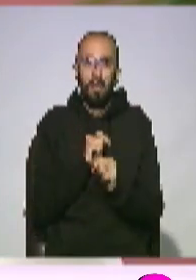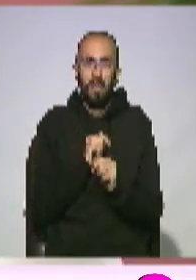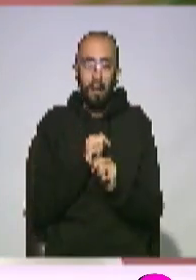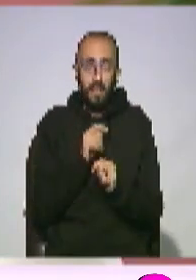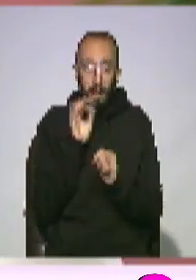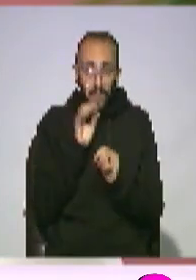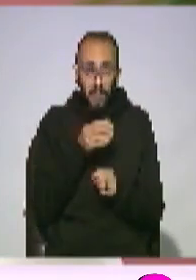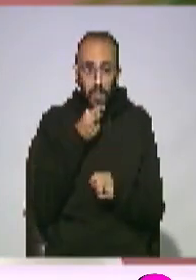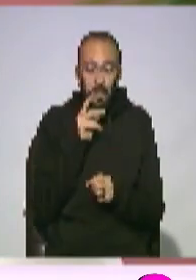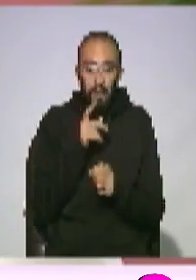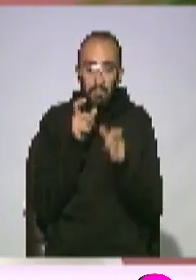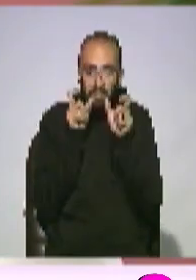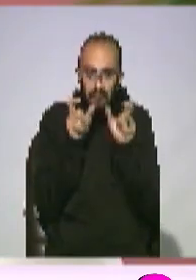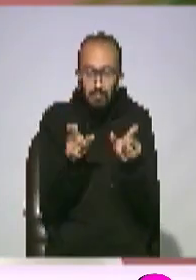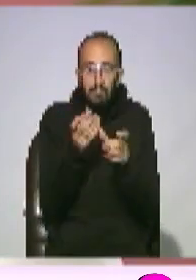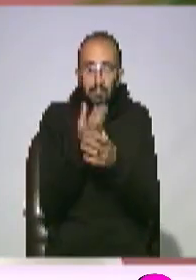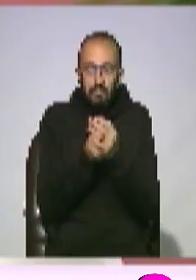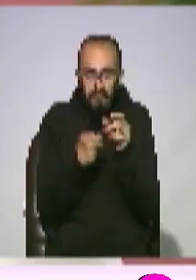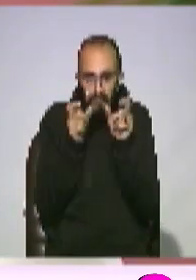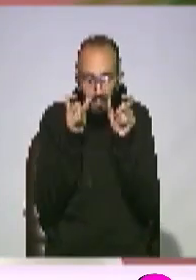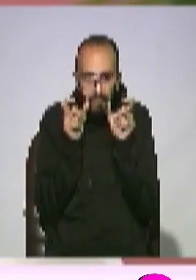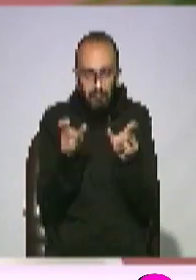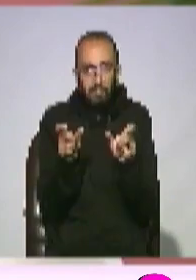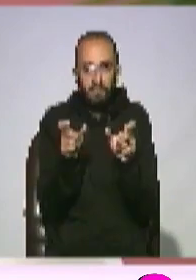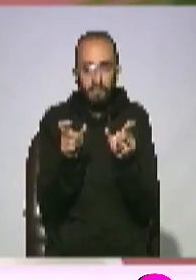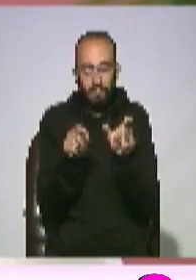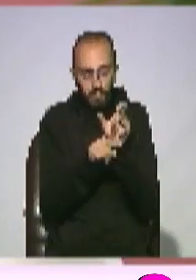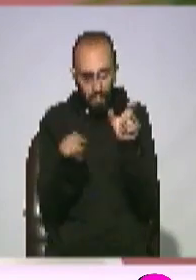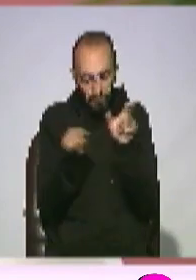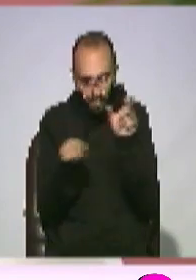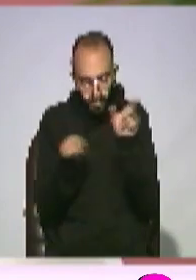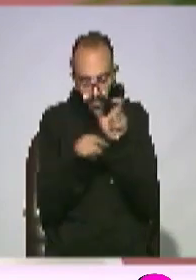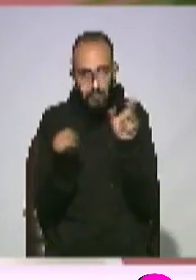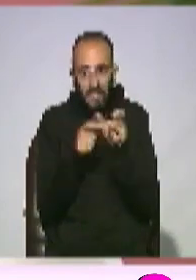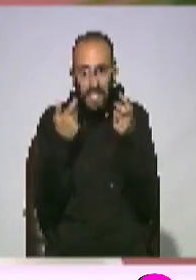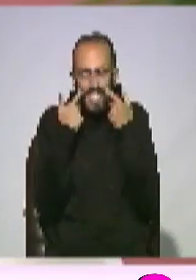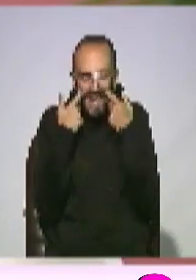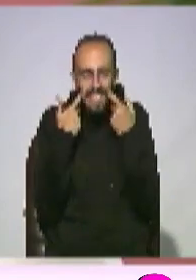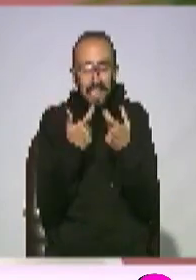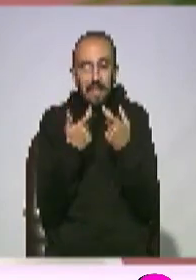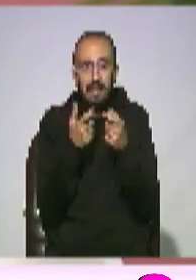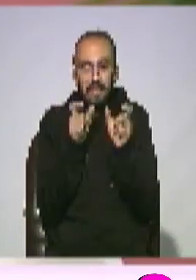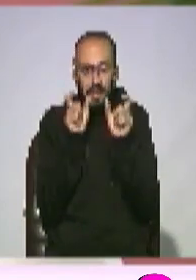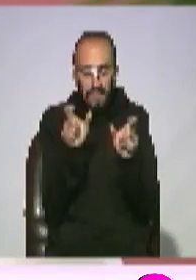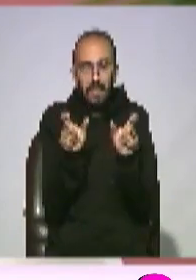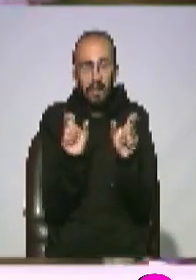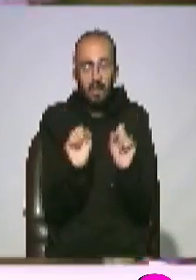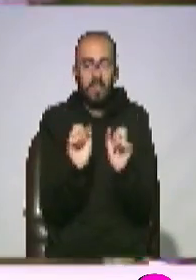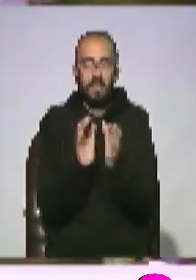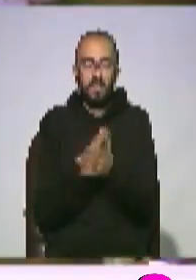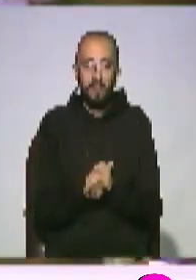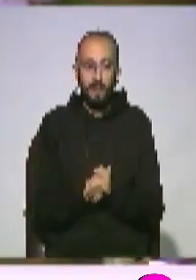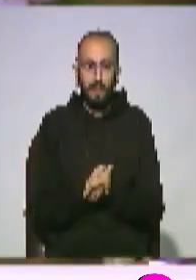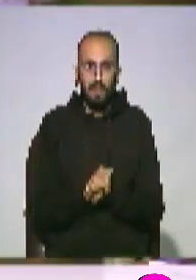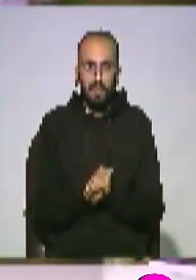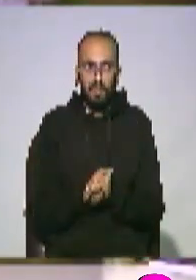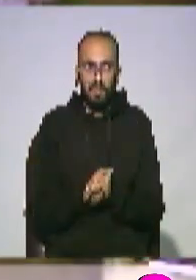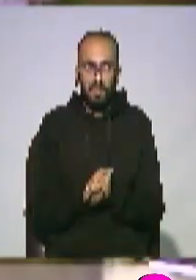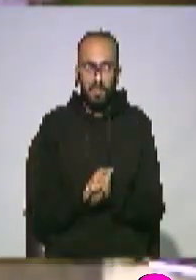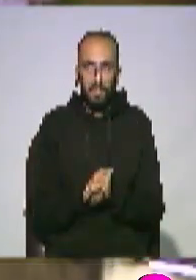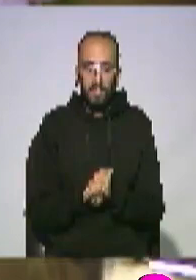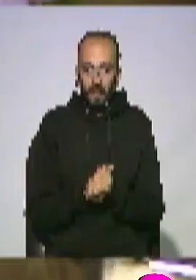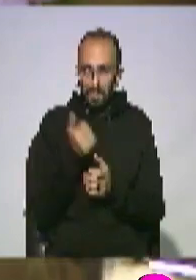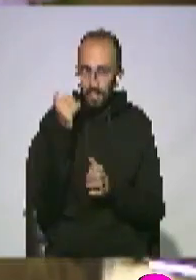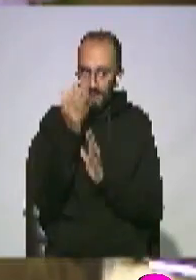يجب ان تحصن اولادها، وبين كلمه تحصين ده نضع الف خط. حصن اولادها بالحب عند التحصين يا دكتور. وما ننساش طبعا